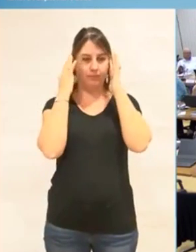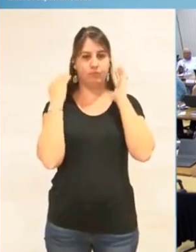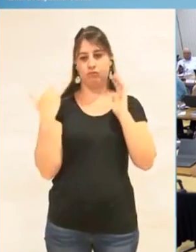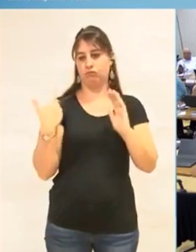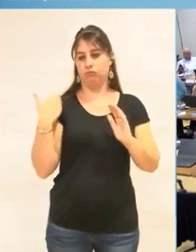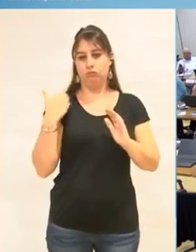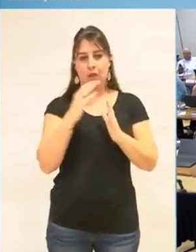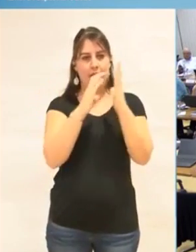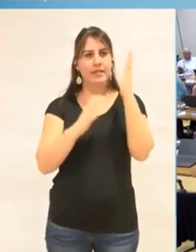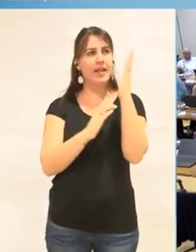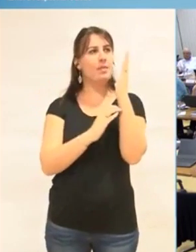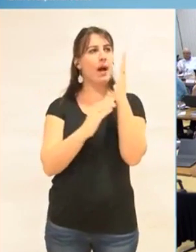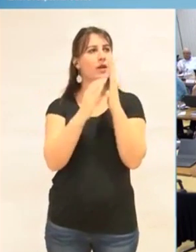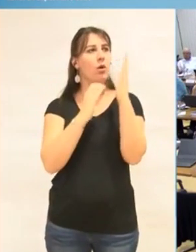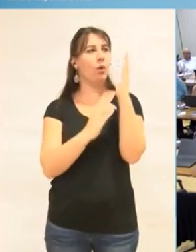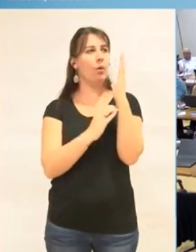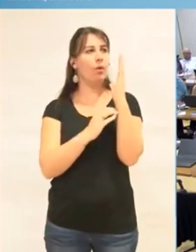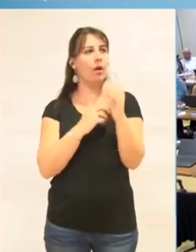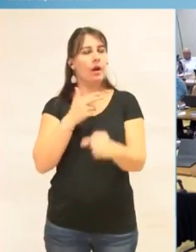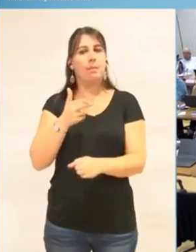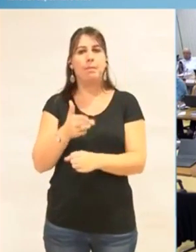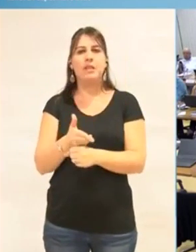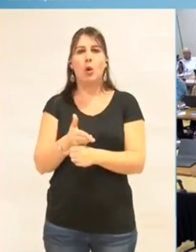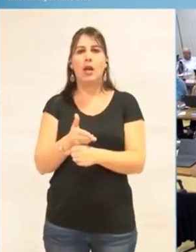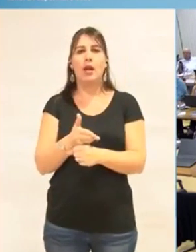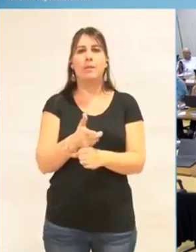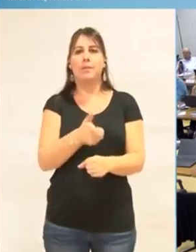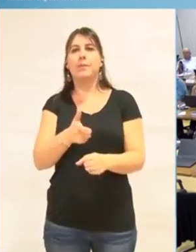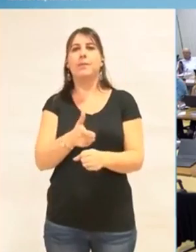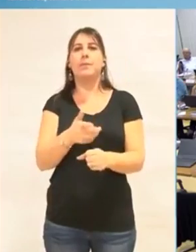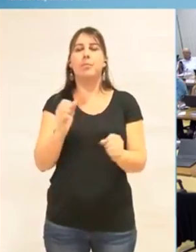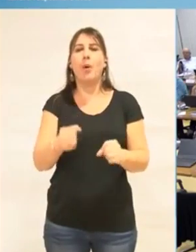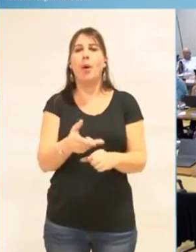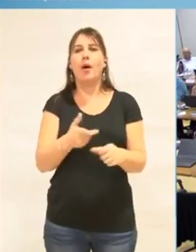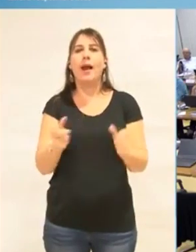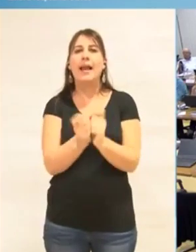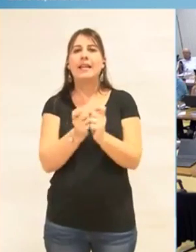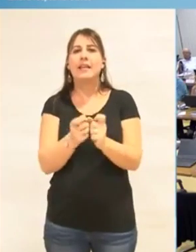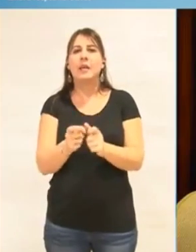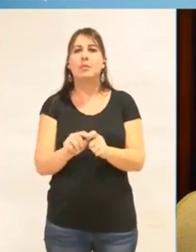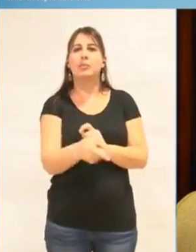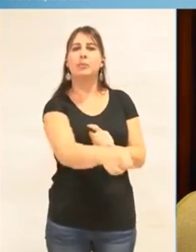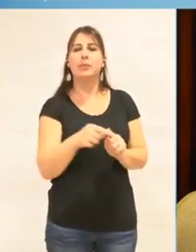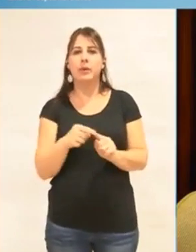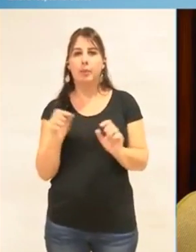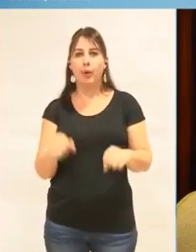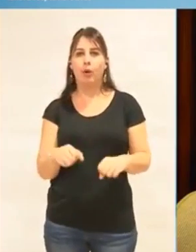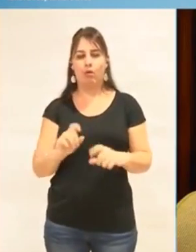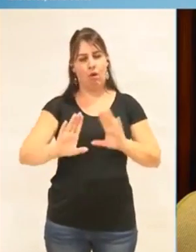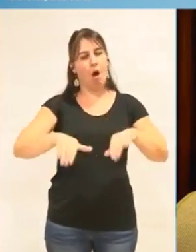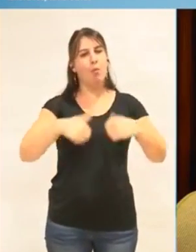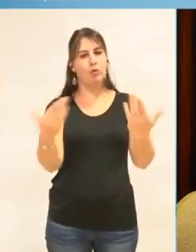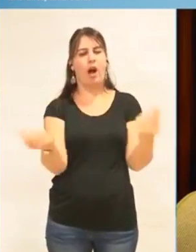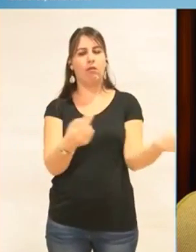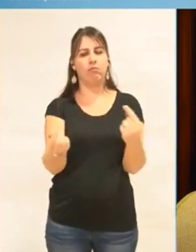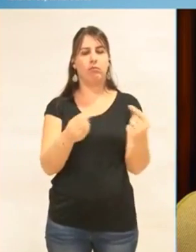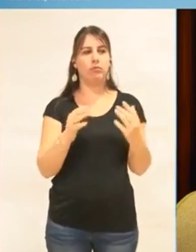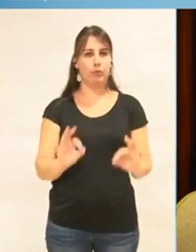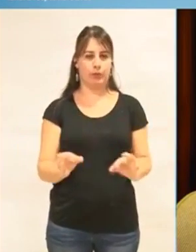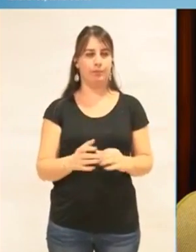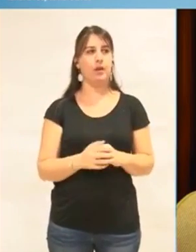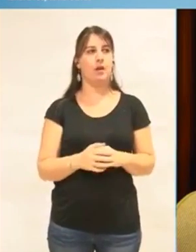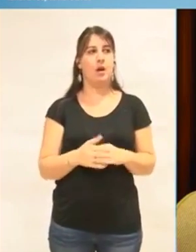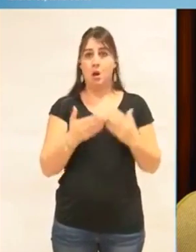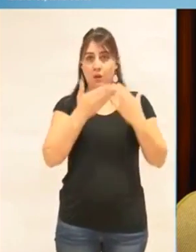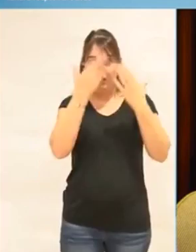la délibération après sur les pistolets à impulsion électrique, donc vous aurez largement loisir, si vous le voulez, de le faire plus tard. Mais nous ne savions